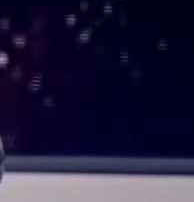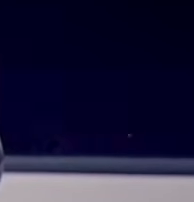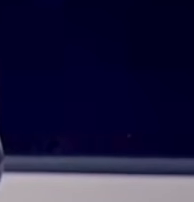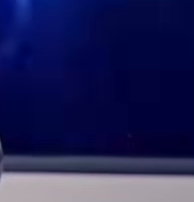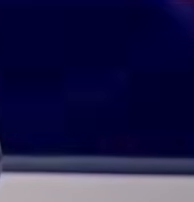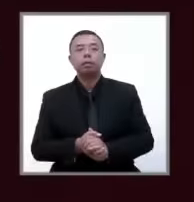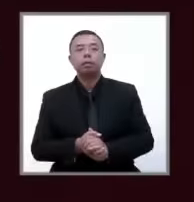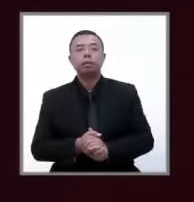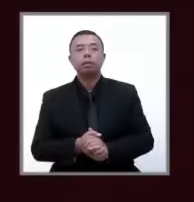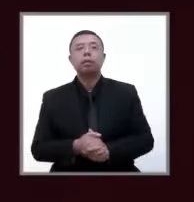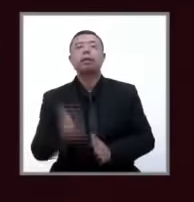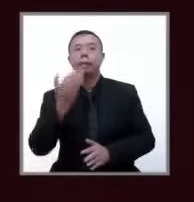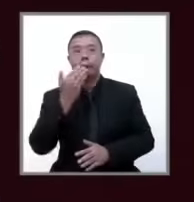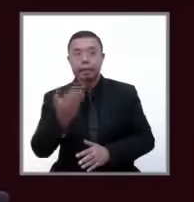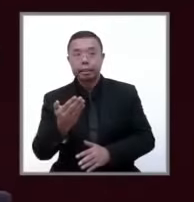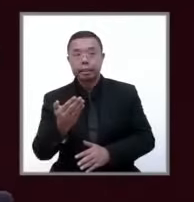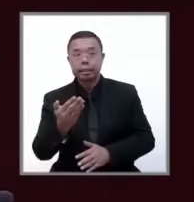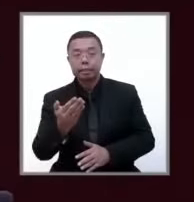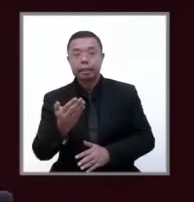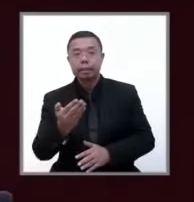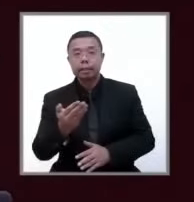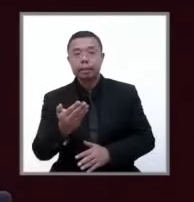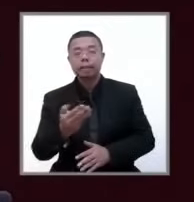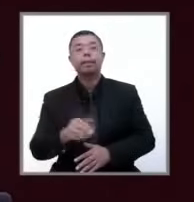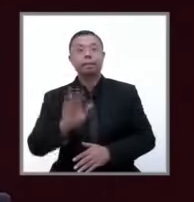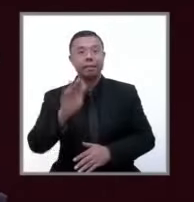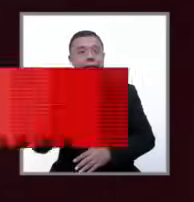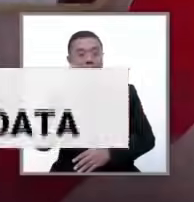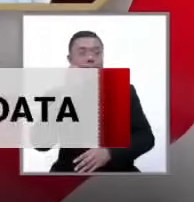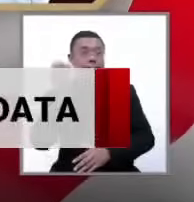feroasfat Baik terima kasih Gus